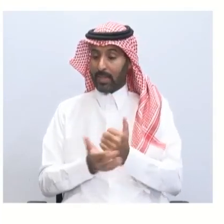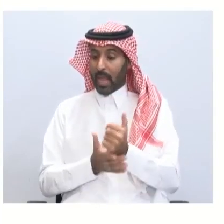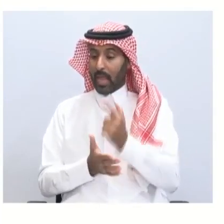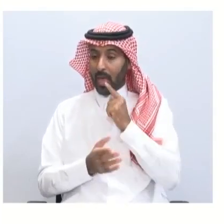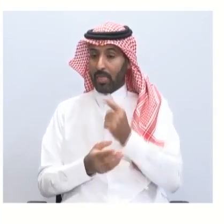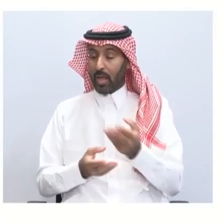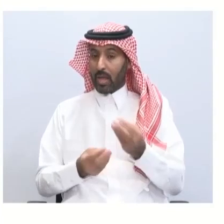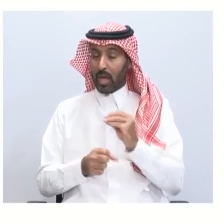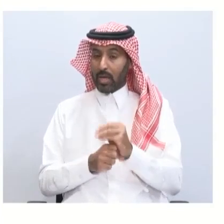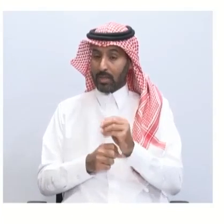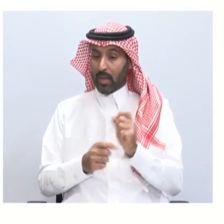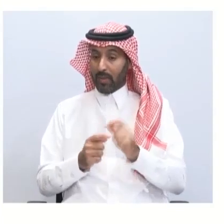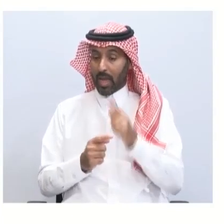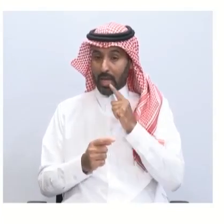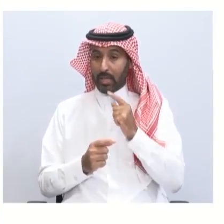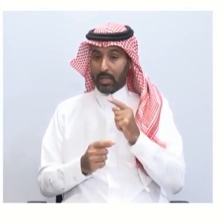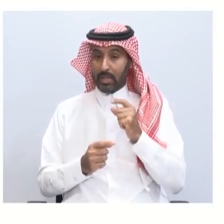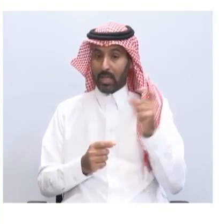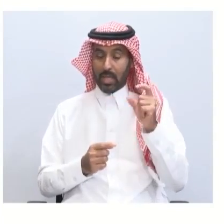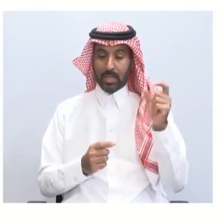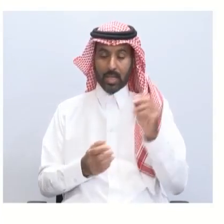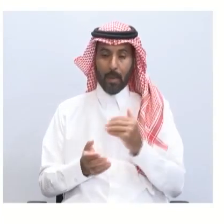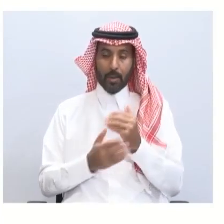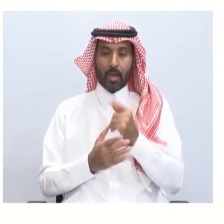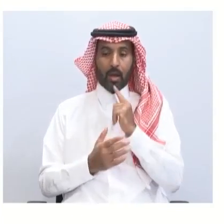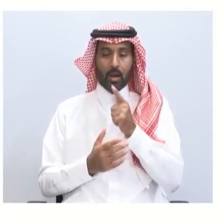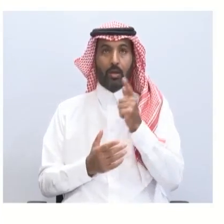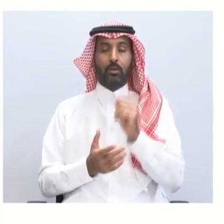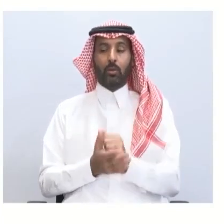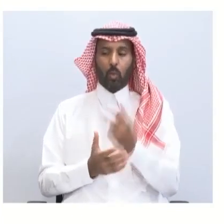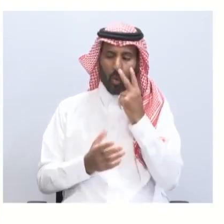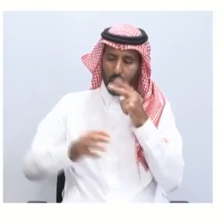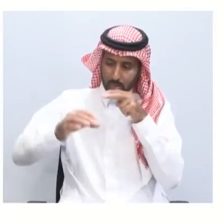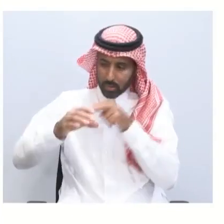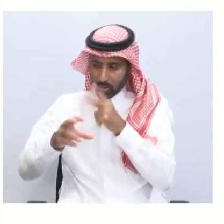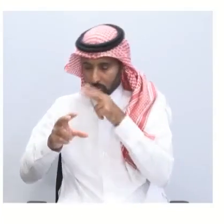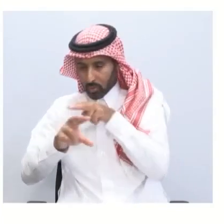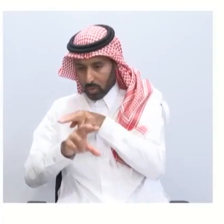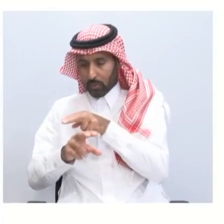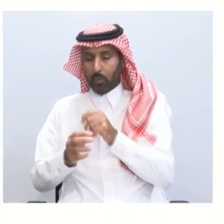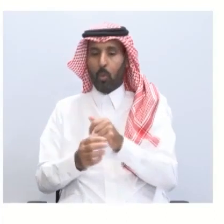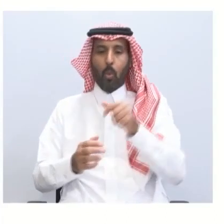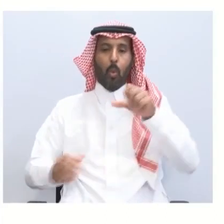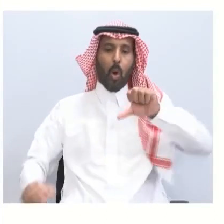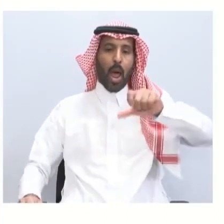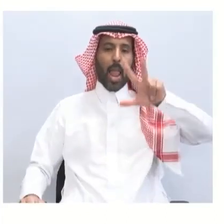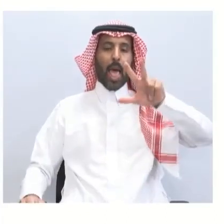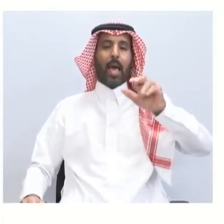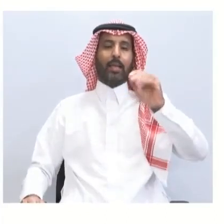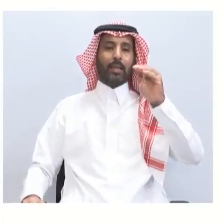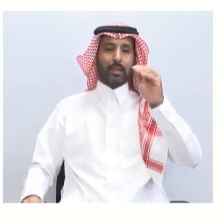عليها الدين الاسلامي قال تعالى ولا تجسسوا تعد الخصوصيه